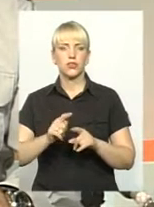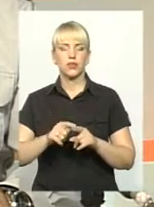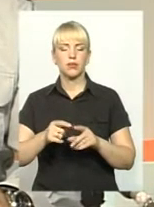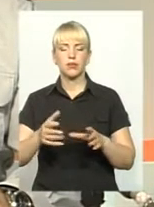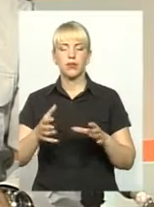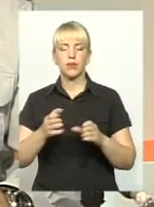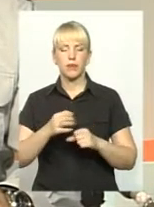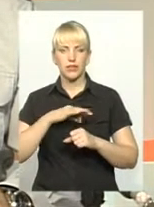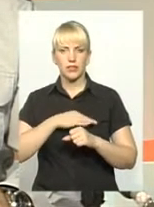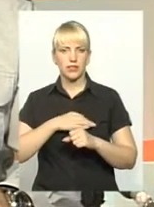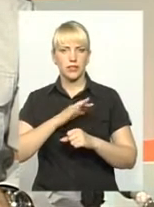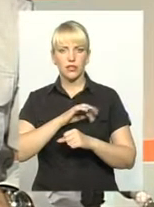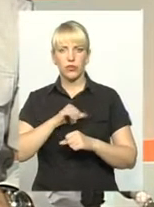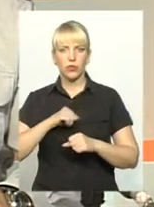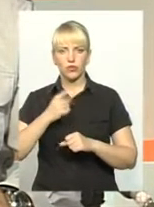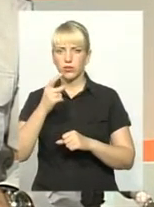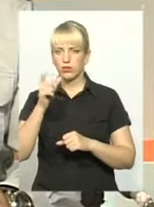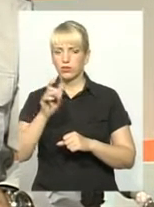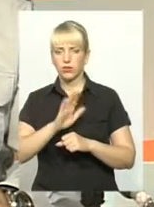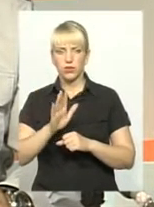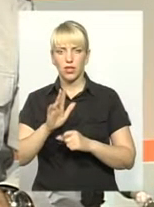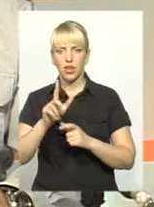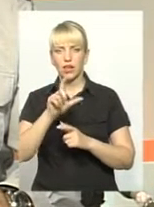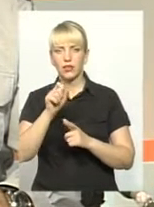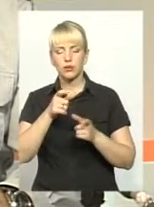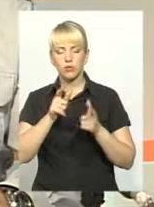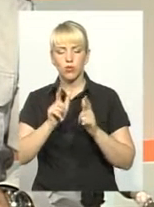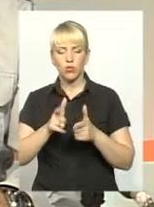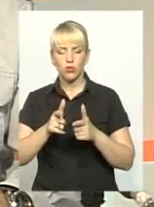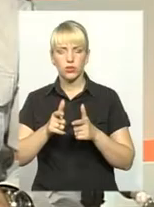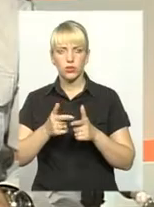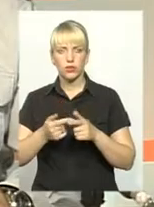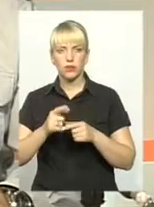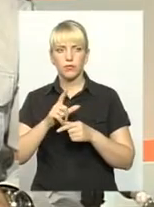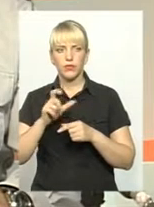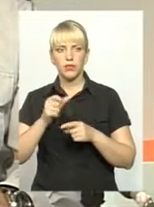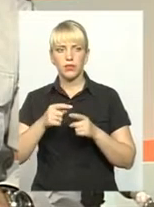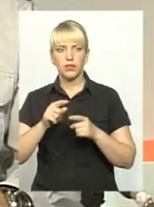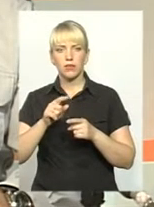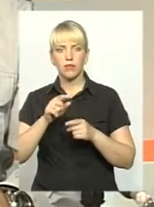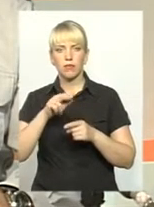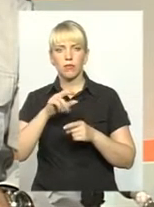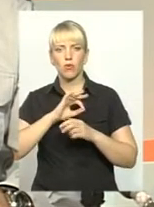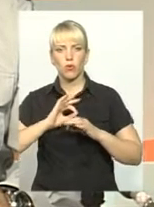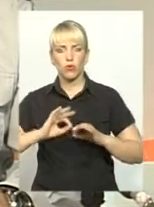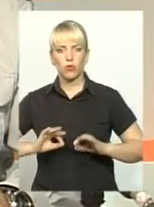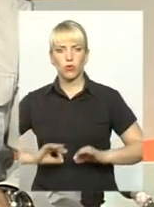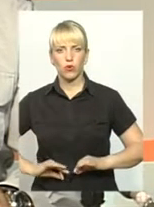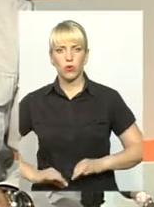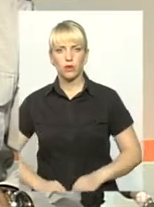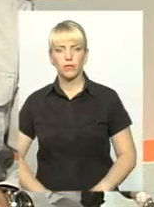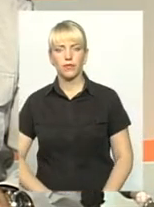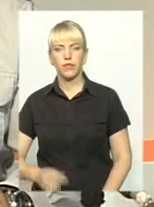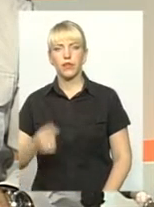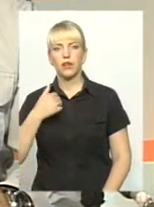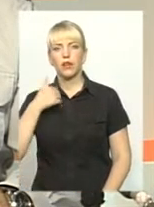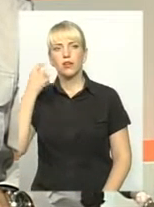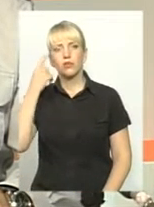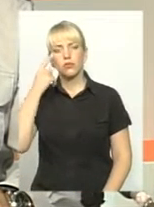приймаються спільно з погодження процесуального керівника, тобто і прокурора. Я думаю, що